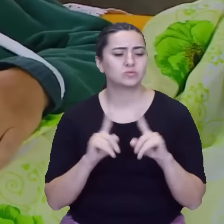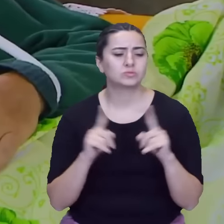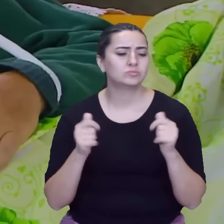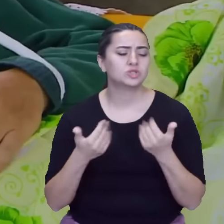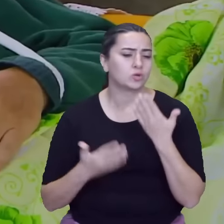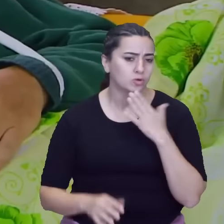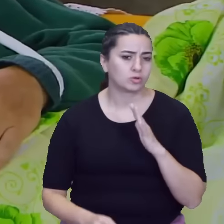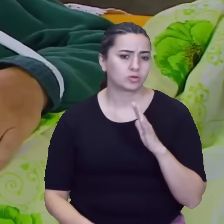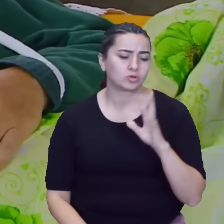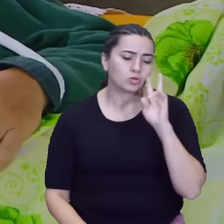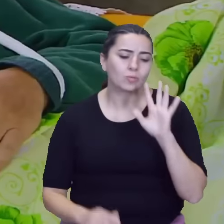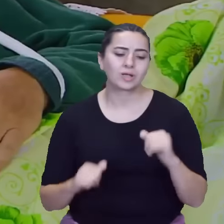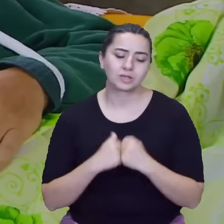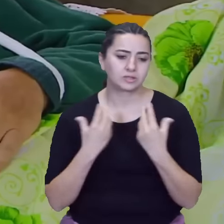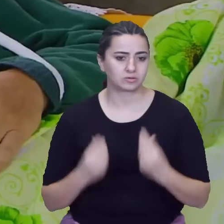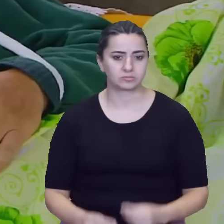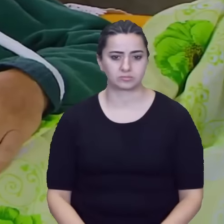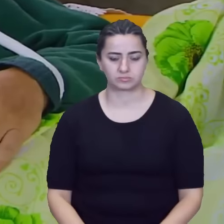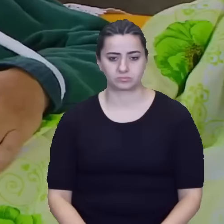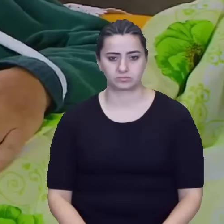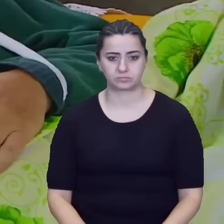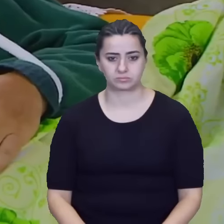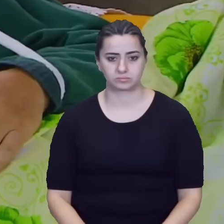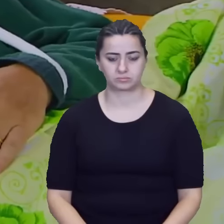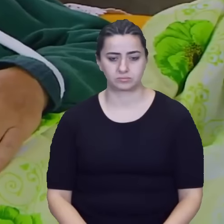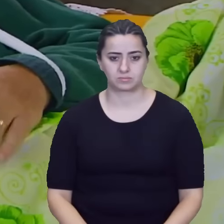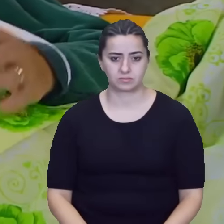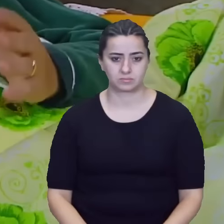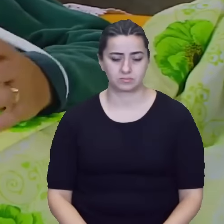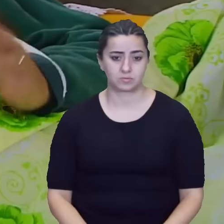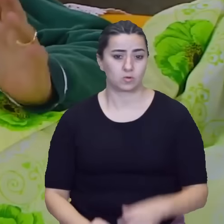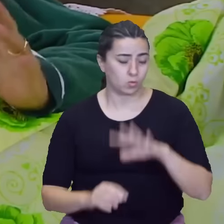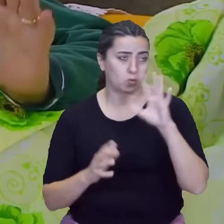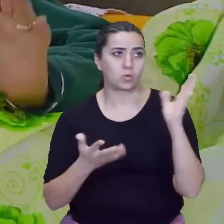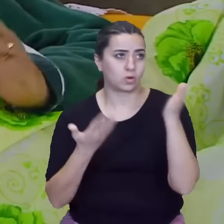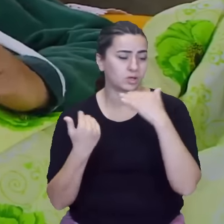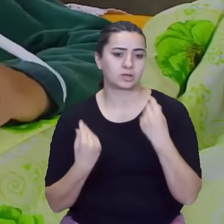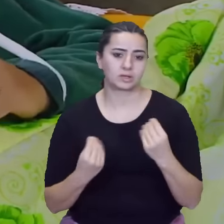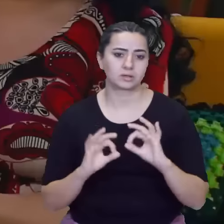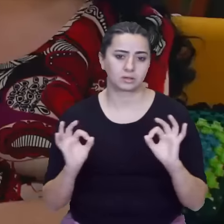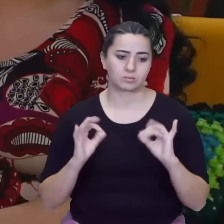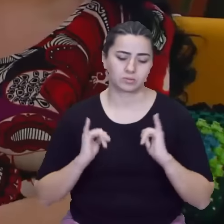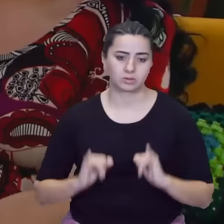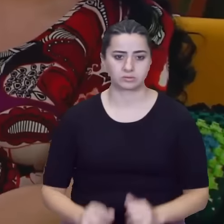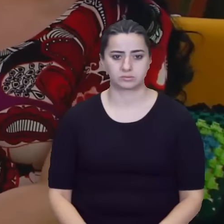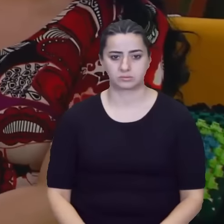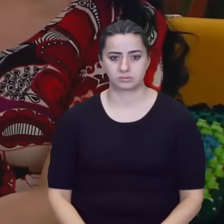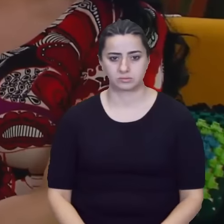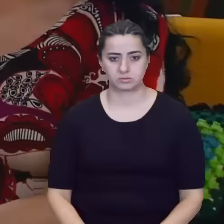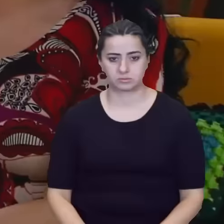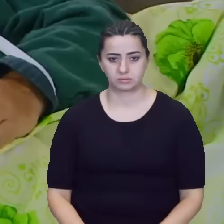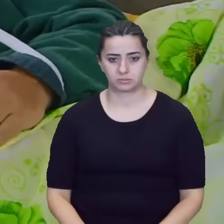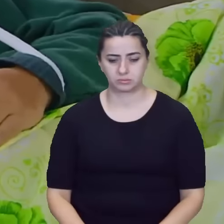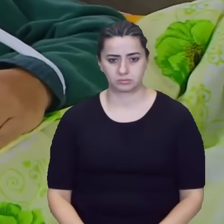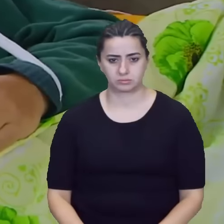bir şey yok. İşte görünmez kazada oldu deriz, geçer gideriz ya. Yalnız o hurdalık da oradan kalktı, iyi oldu gerçekten. Çok iyi